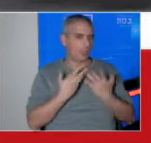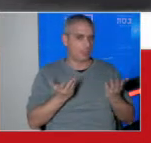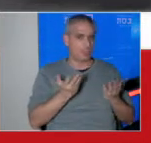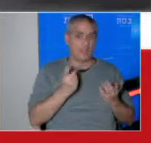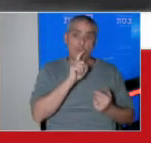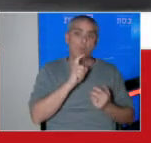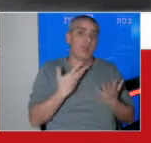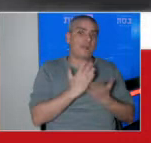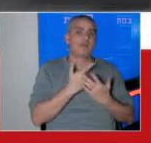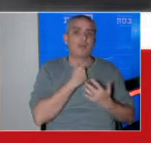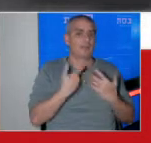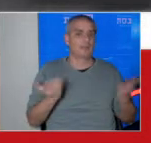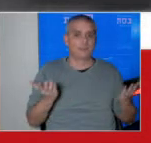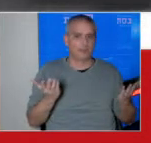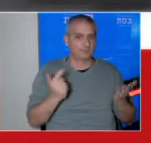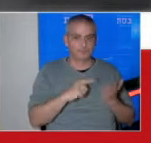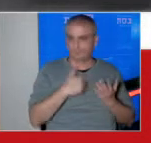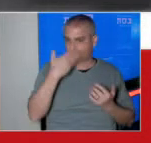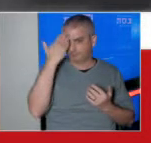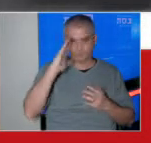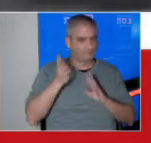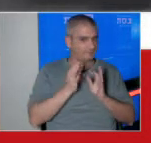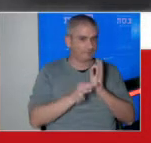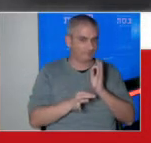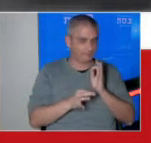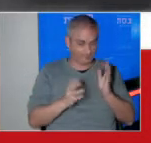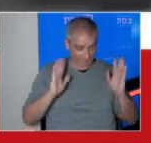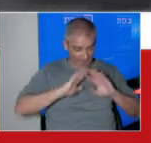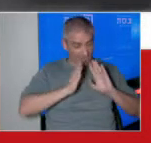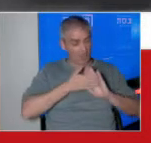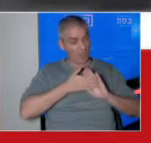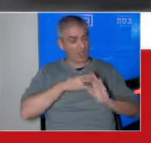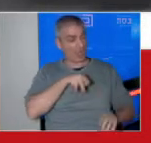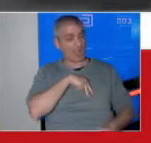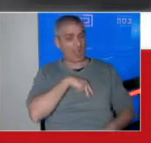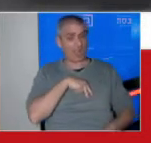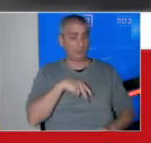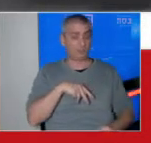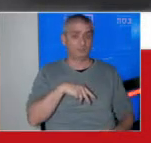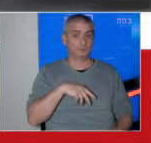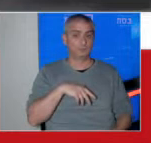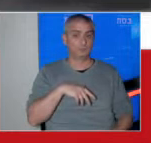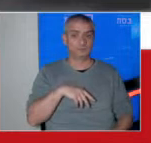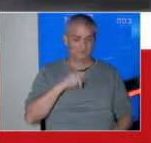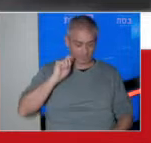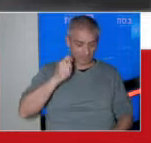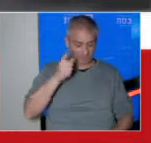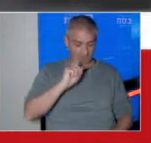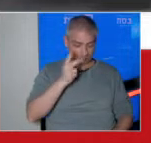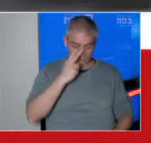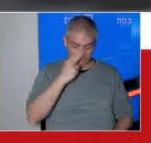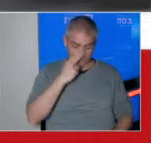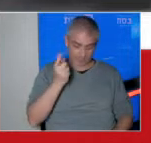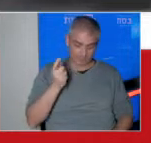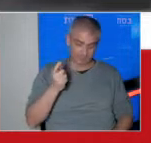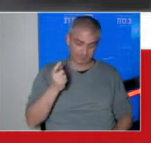אבל אולי אין ברירה, כי אני לא מכיר את כל הפרטים, ולהפיל את כל כובד האחריות או הביקורת דווקא על מי שמנסה